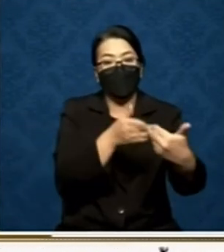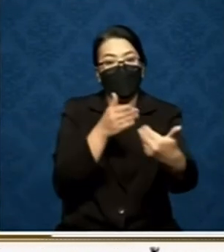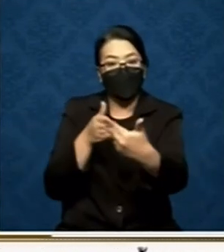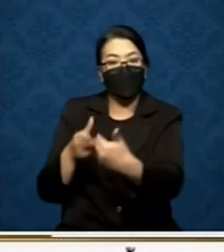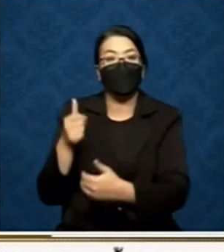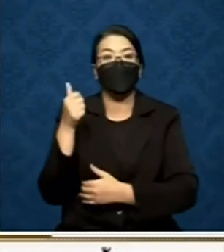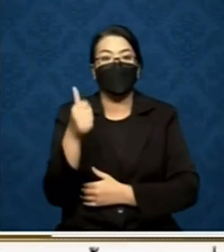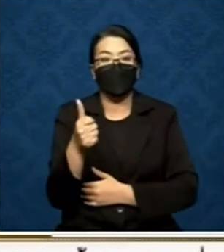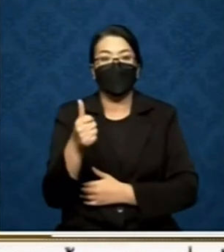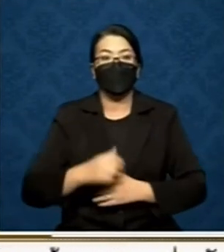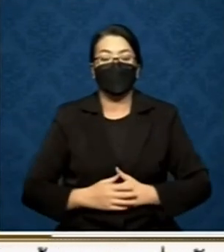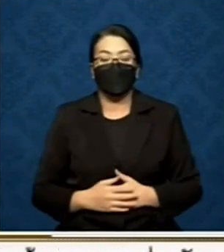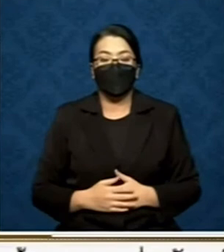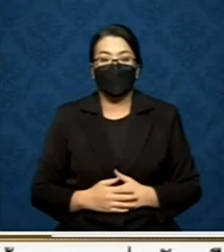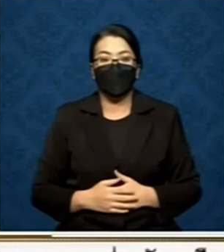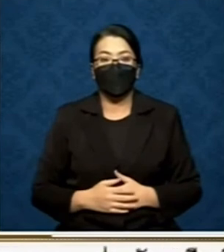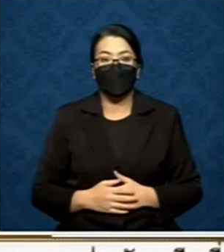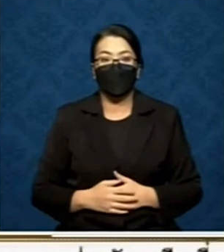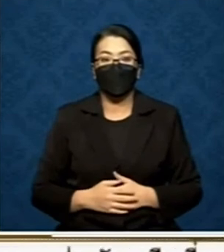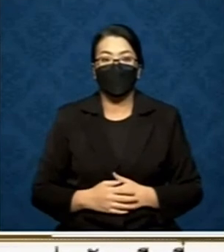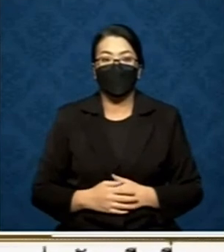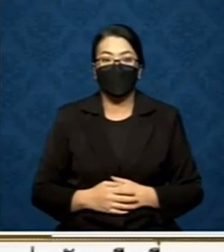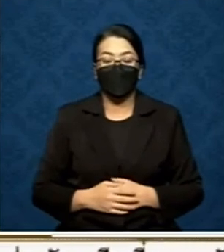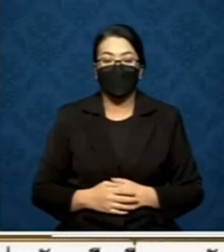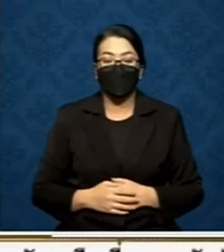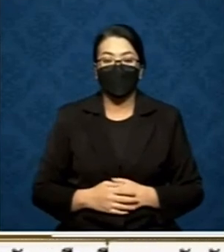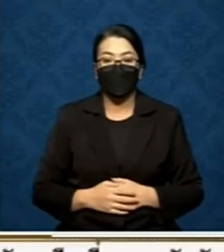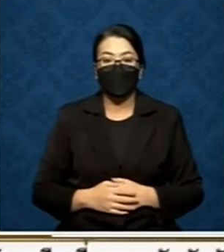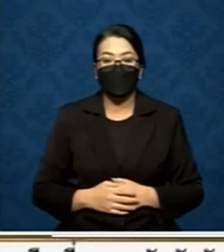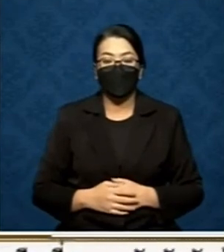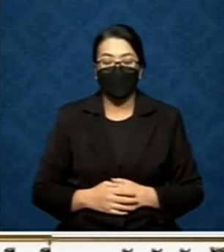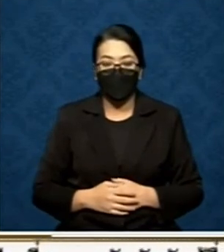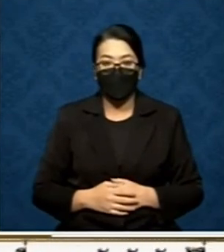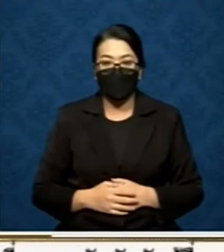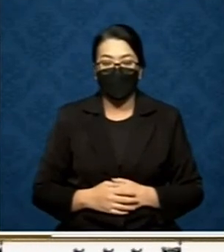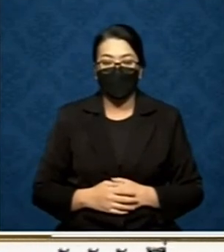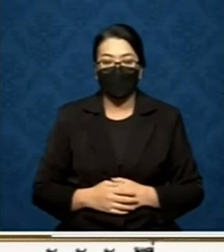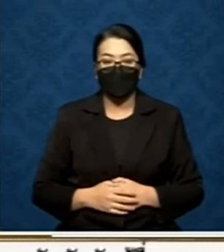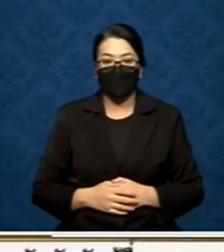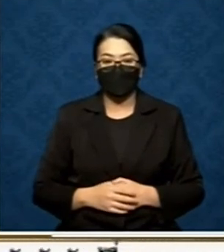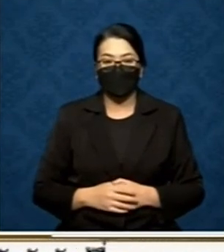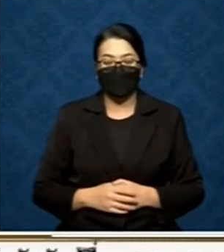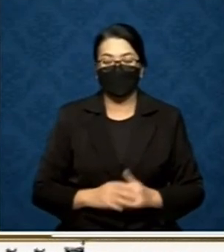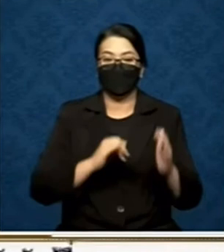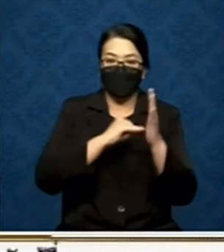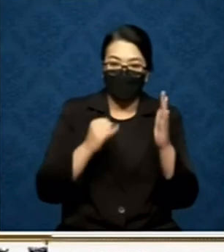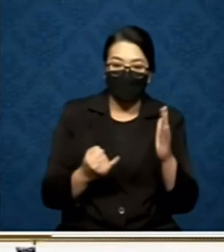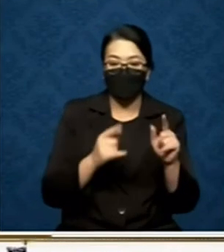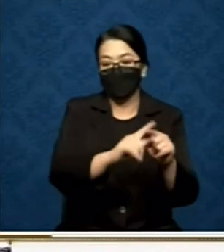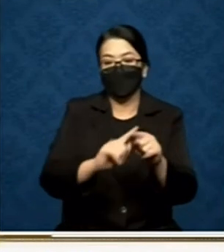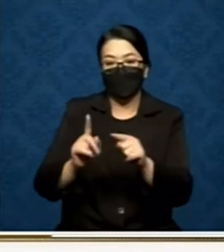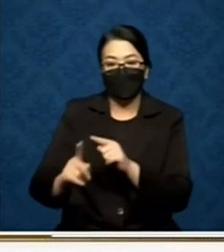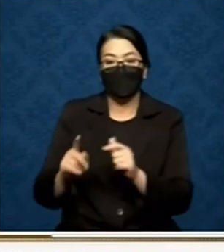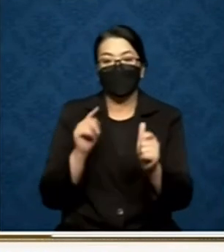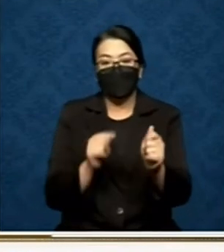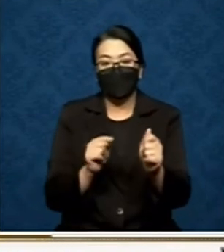ของพี่น้องประชาชนในท้องถิ่นในแต่ละภูมิภาคในแต่ละจังหวัดติดตั้งแต่ละตำบลในแต่ละอำเภอของ